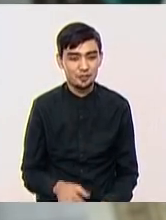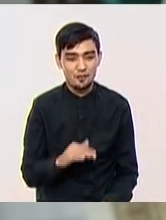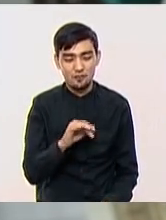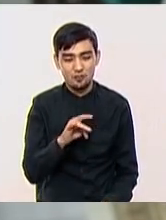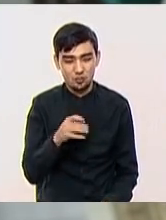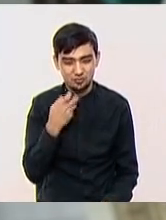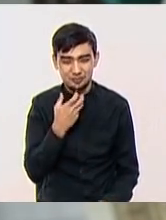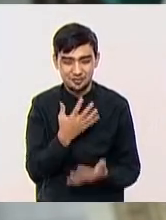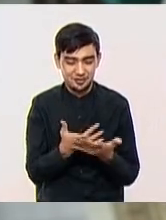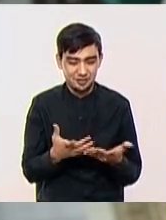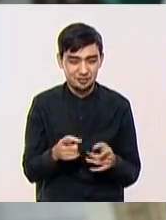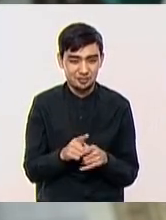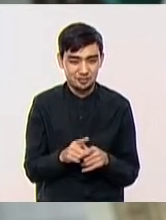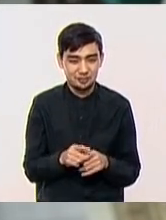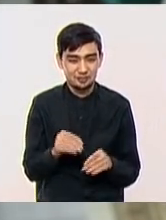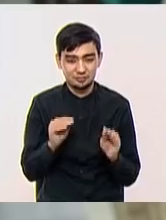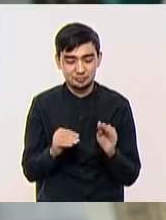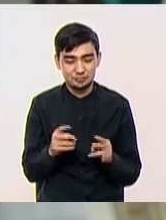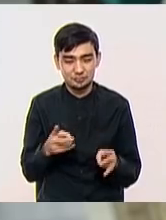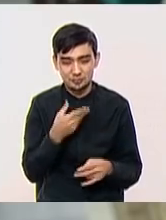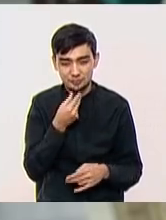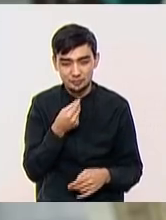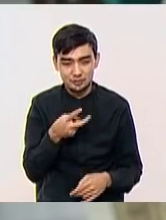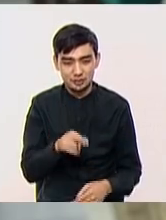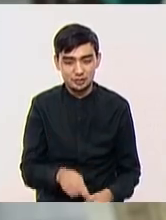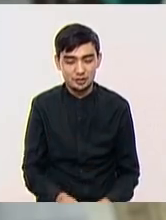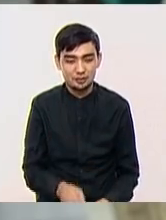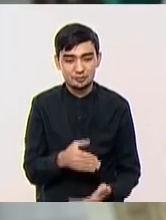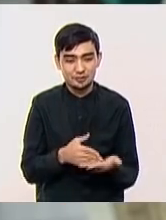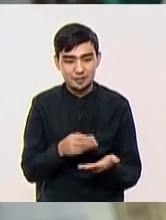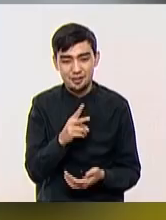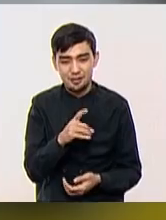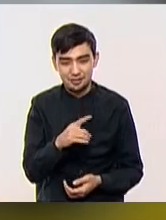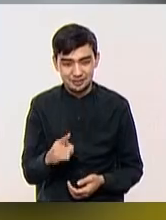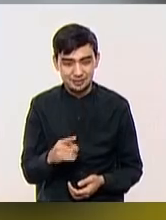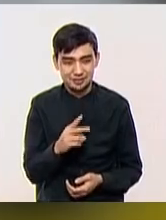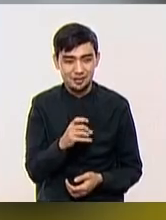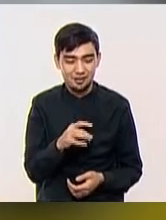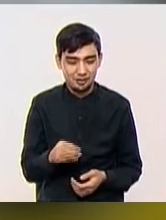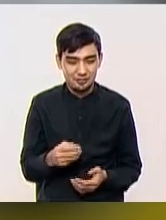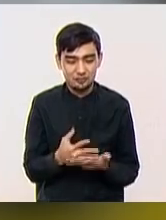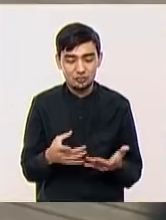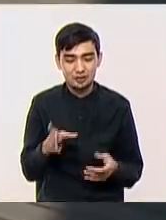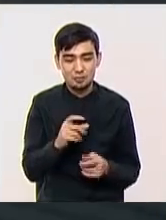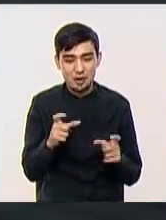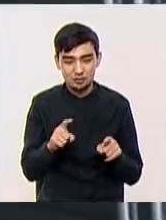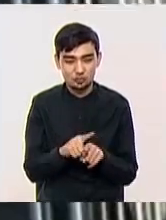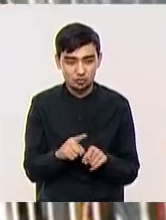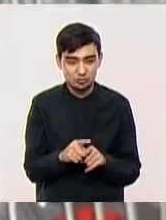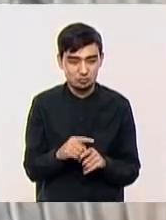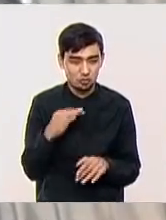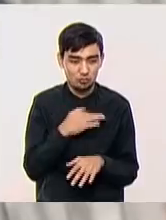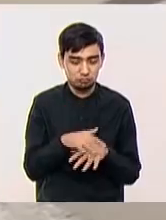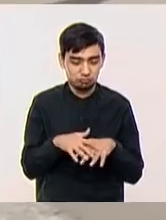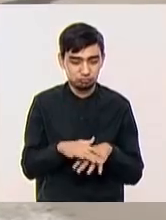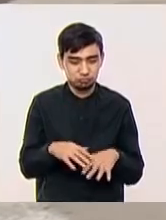Құрылықты, жаңа жебіс шидет дегенде жаңаға қазы қартамыз бар. Бұл уақытта дүкендердің де жұмысы қауырт,